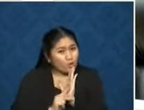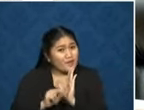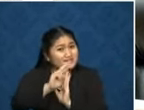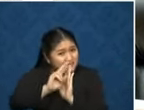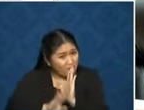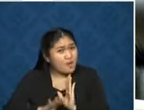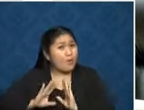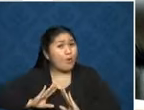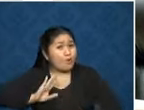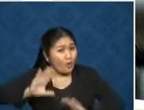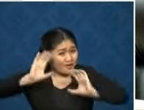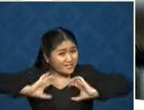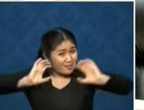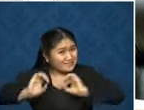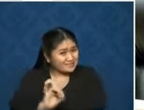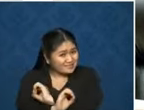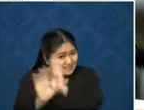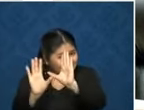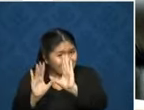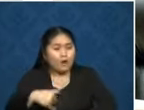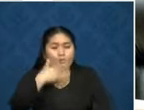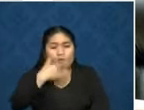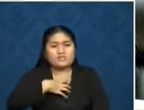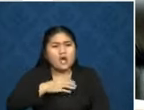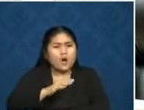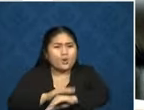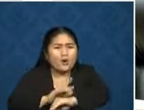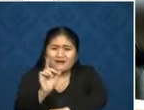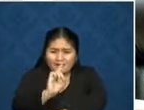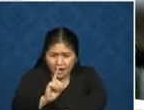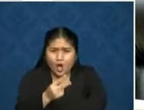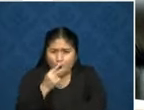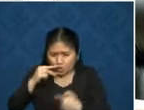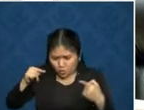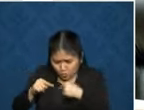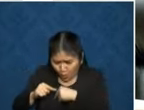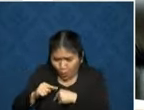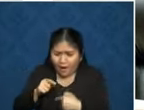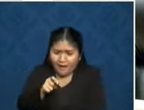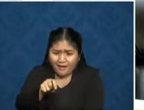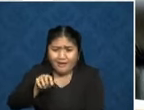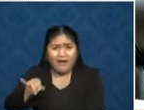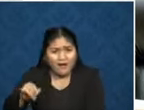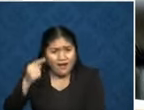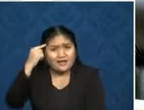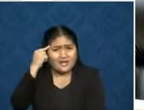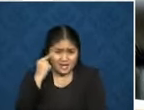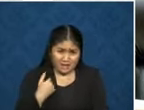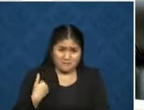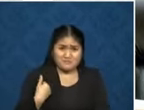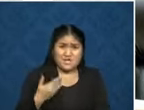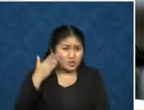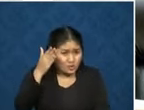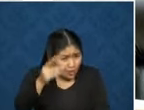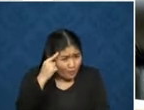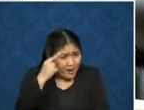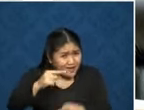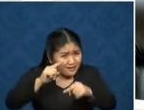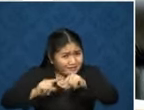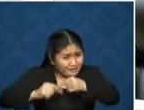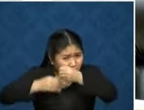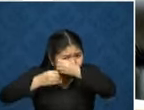ของรัฐเนี่ยที่ชัดเจนมากขึ้นผมก็เลยอยากชวนท่านประธานครับมาดูถึงสถานการณ์การใช้และการมีของ AI ในบริบทต่างๆ